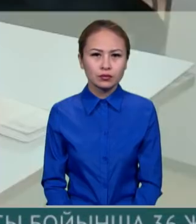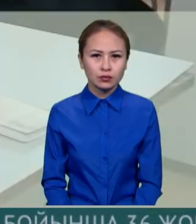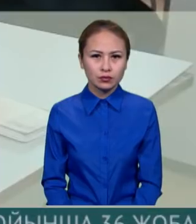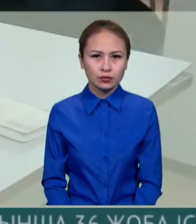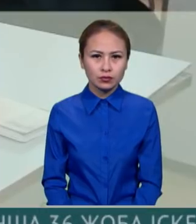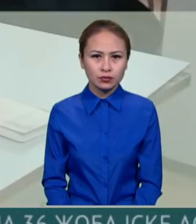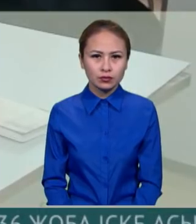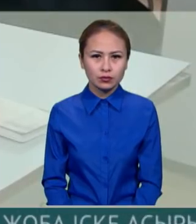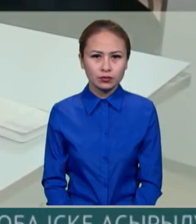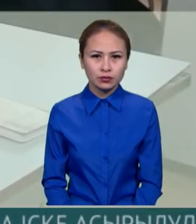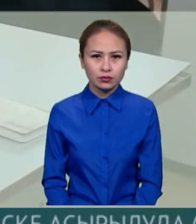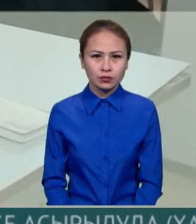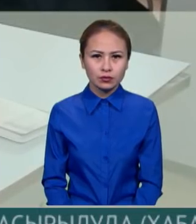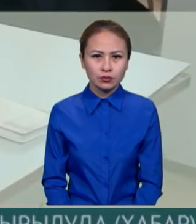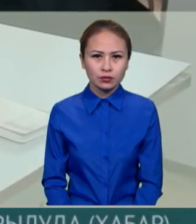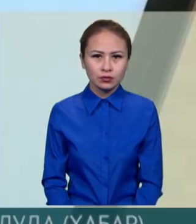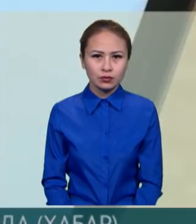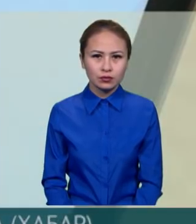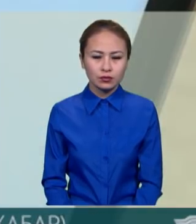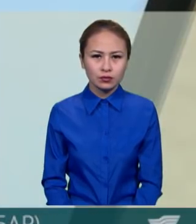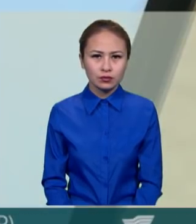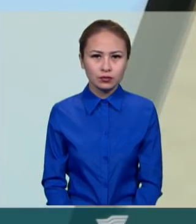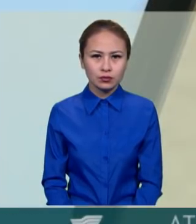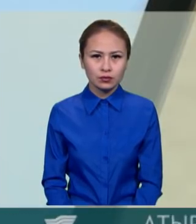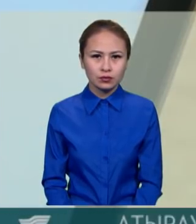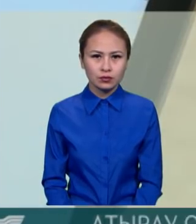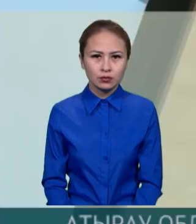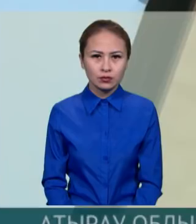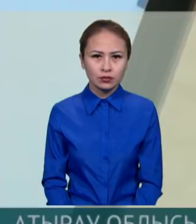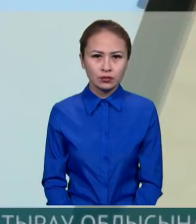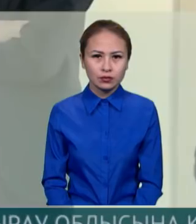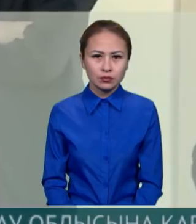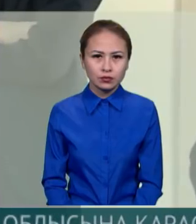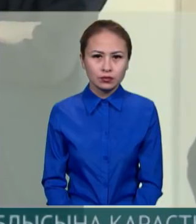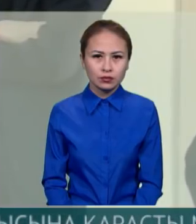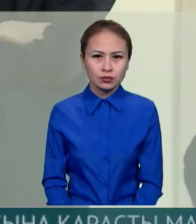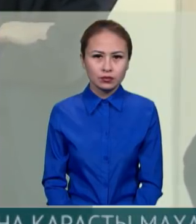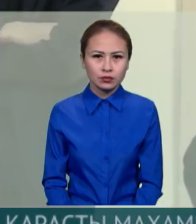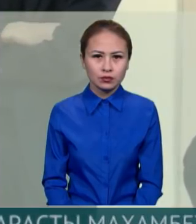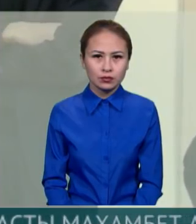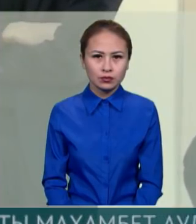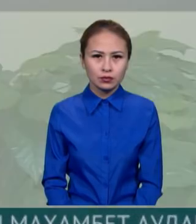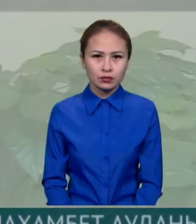де жабдықталған. Мемлекеттік бағдарламалардың игілігі мектептердегі орын тапшылығын азайтуда.